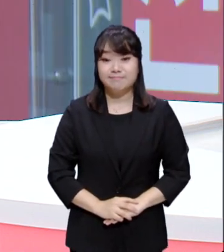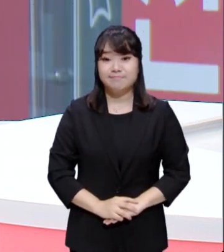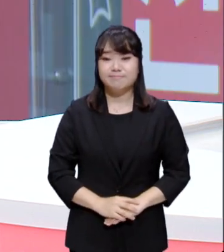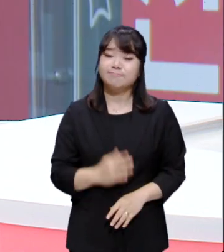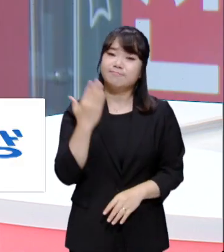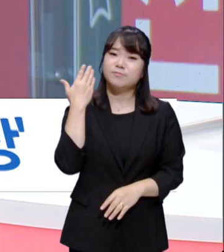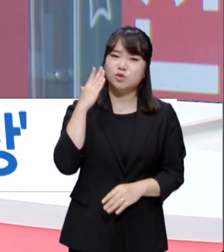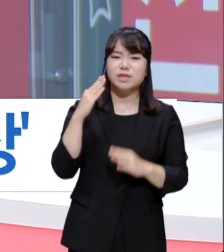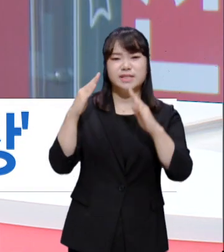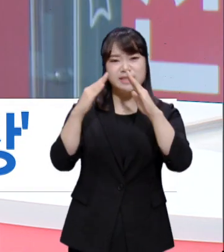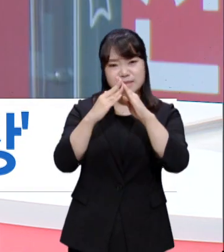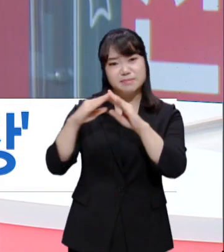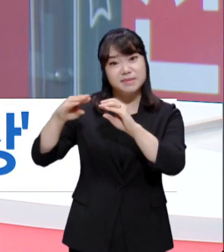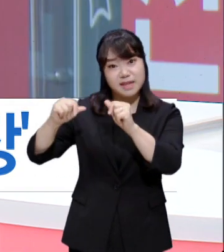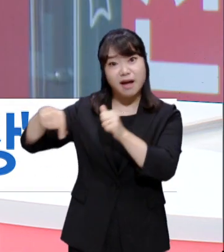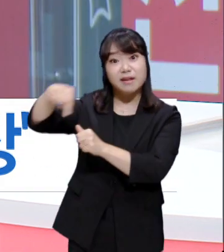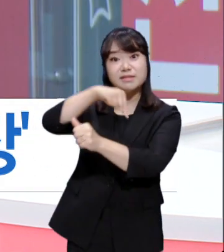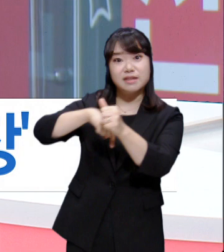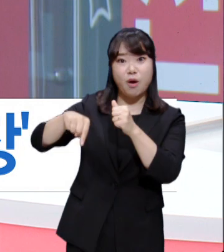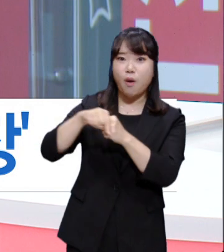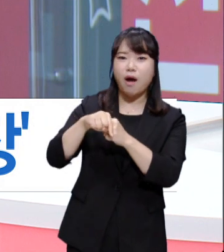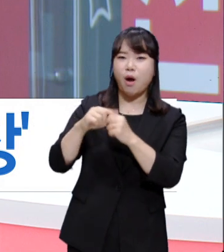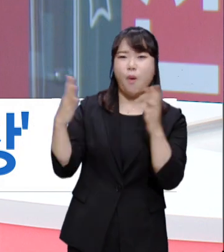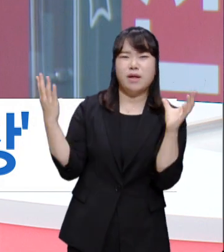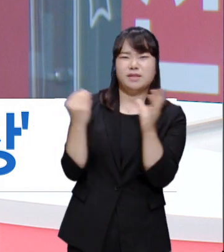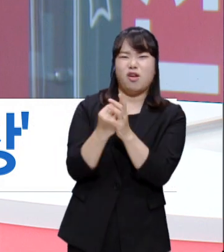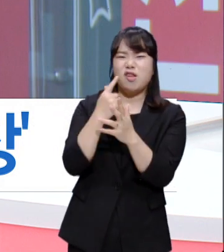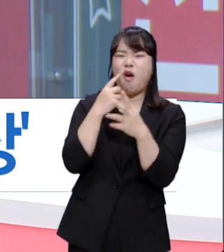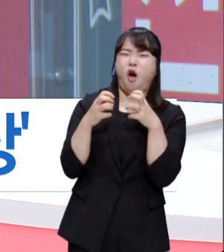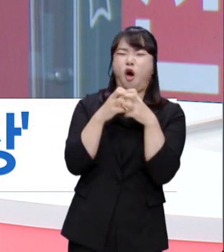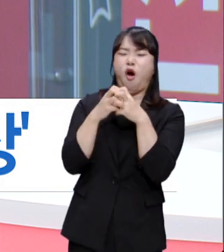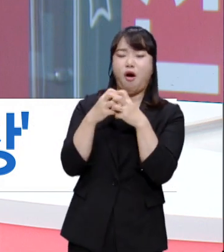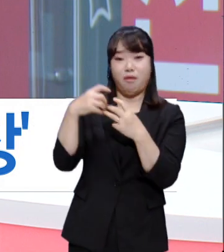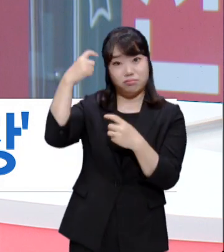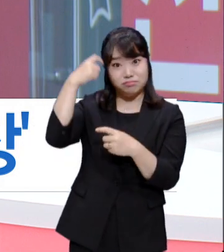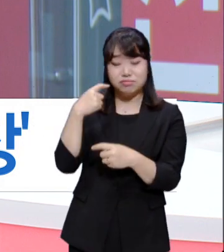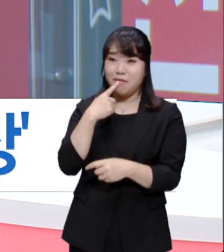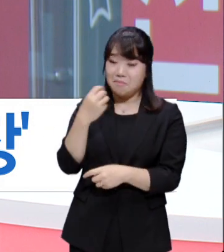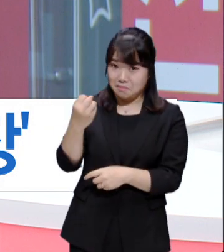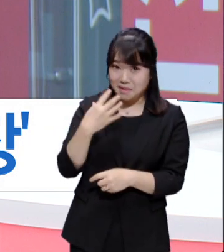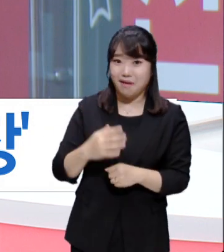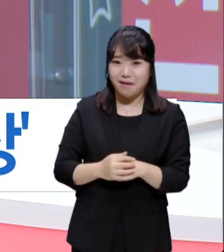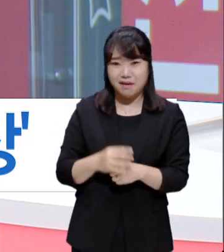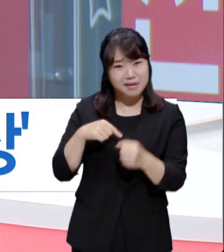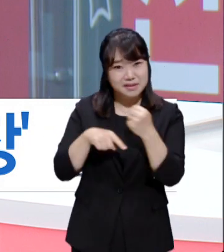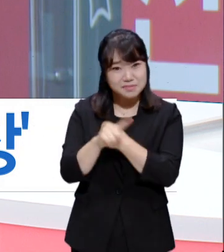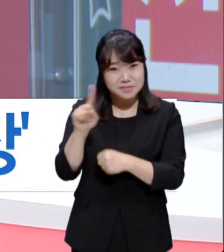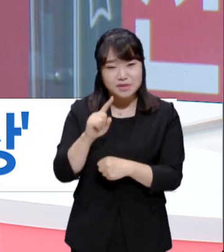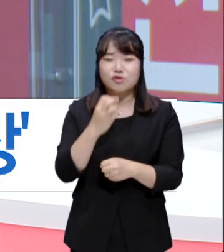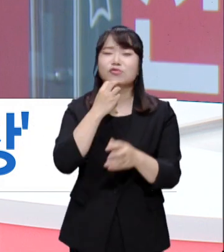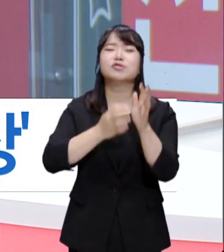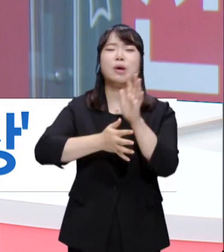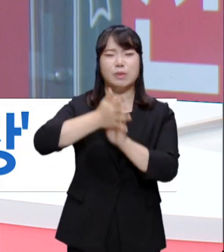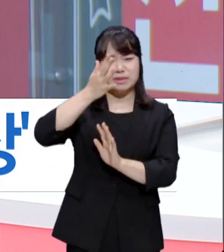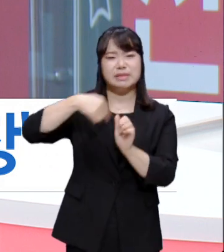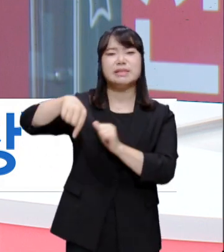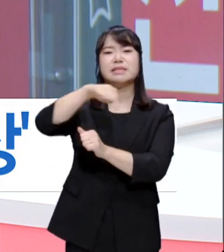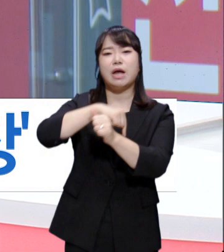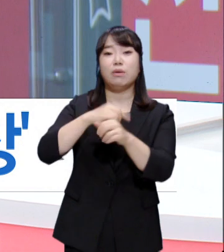네, 요즘 부동산 시장이 완전히 얼어붙었다 한다는 분석이 나오고 있습니다. 서울 역시